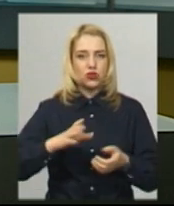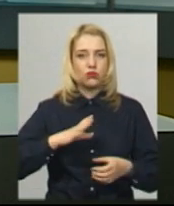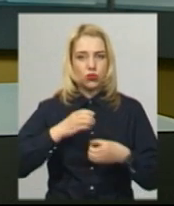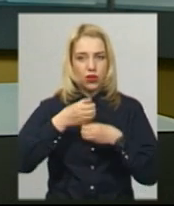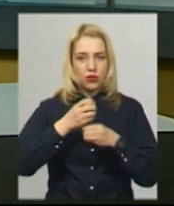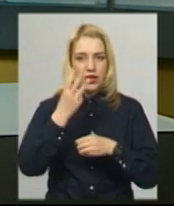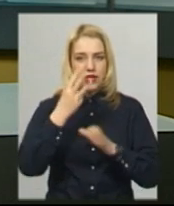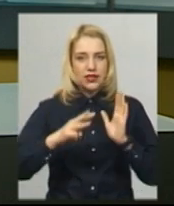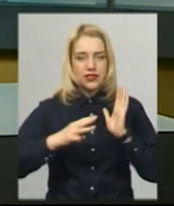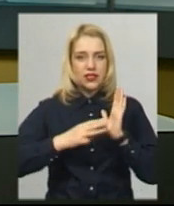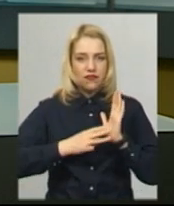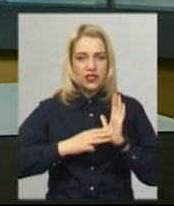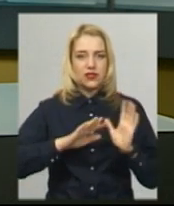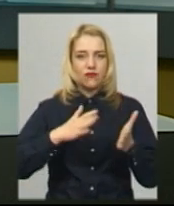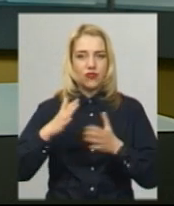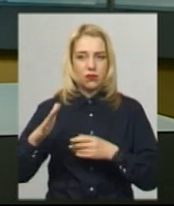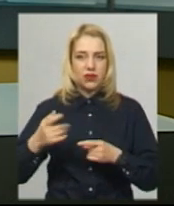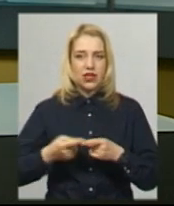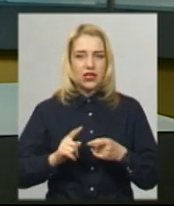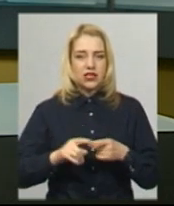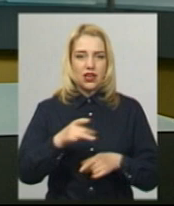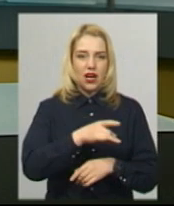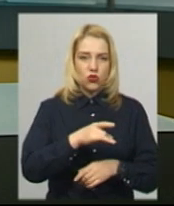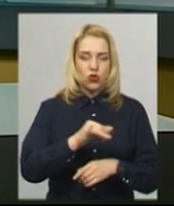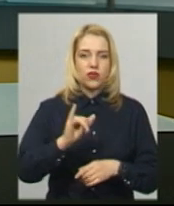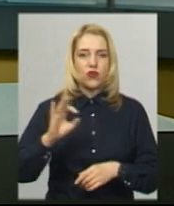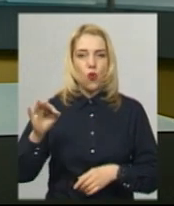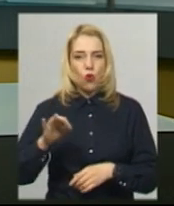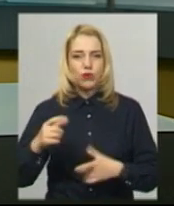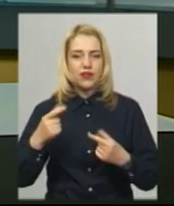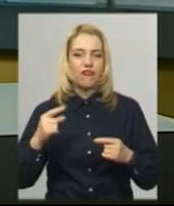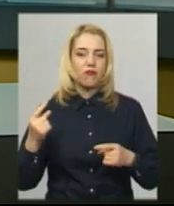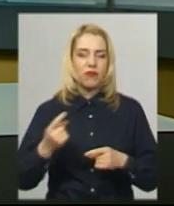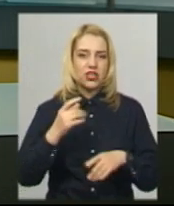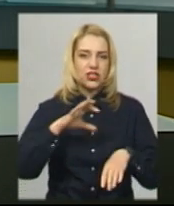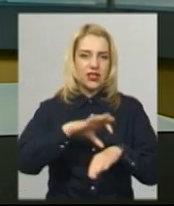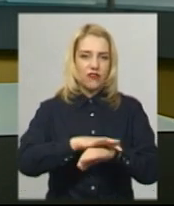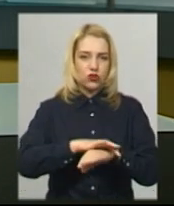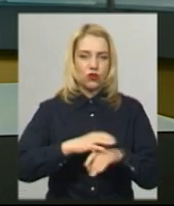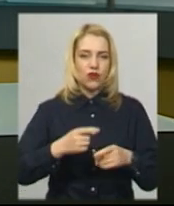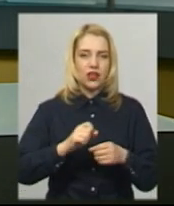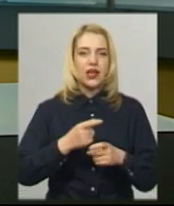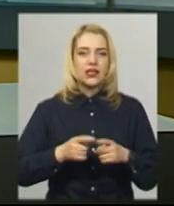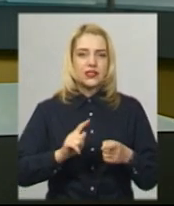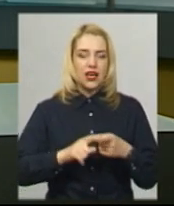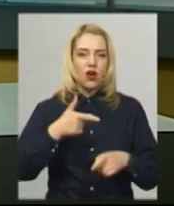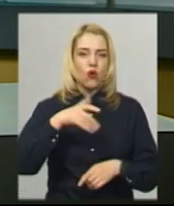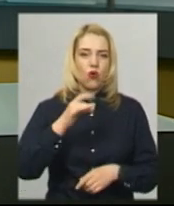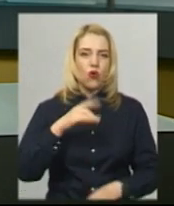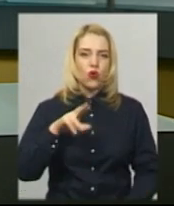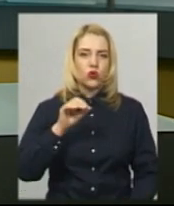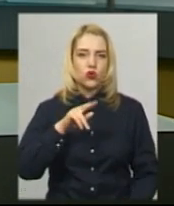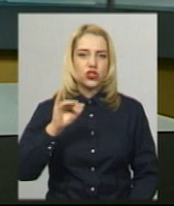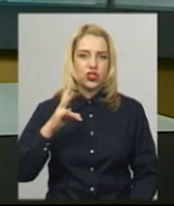випадків COVID-19. Серед районів області, де вперше зафіксували COVID-19 – це Городочина. Нагадаю,